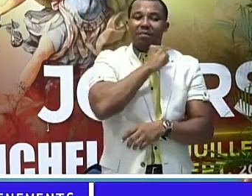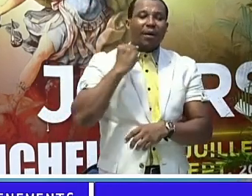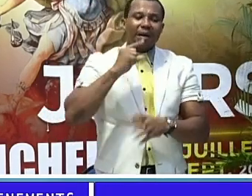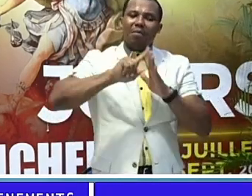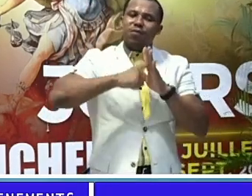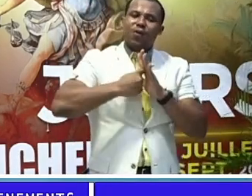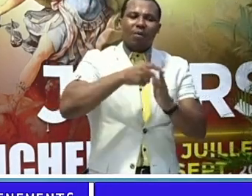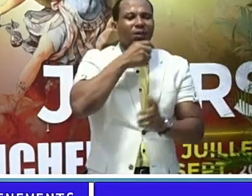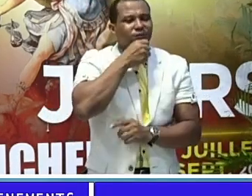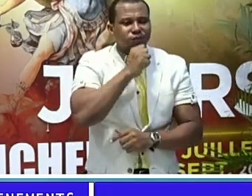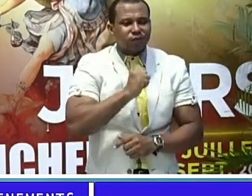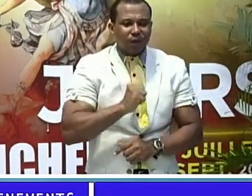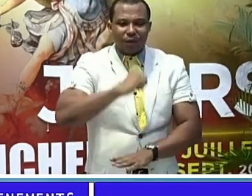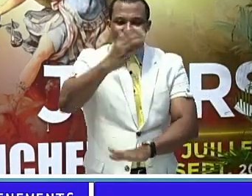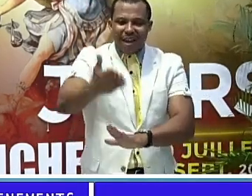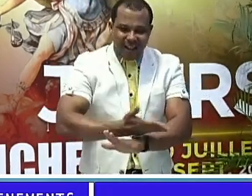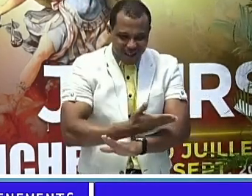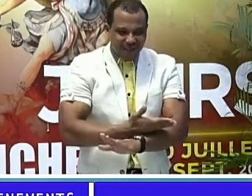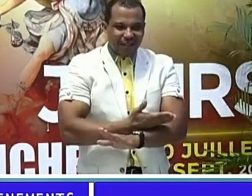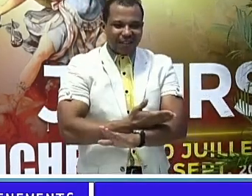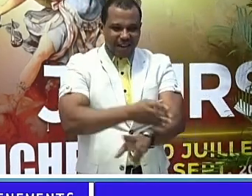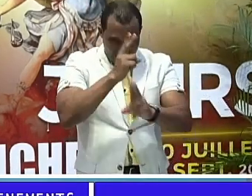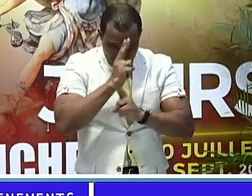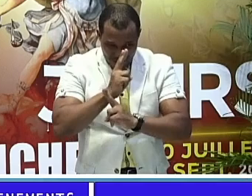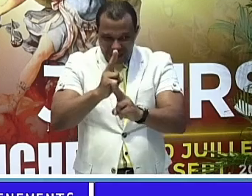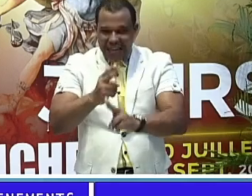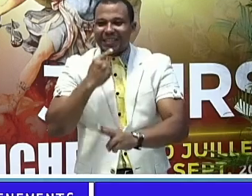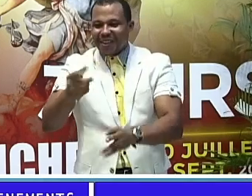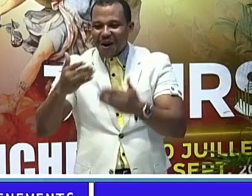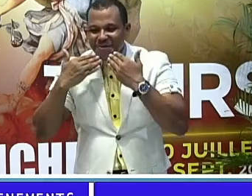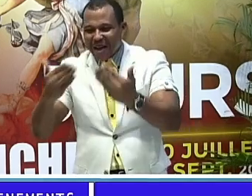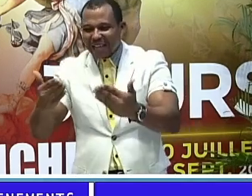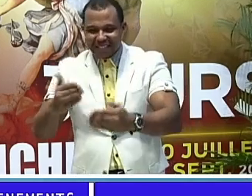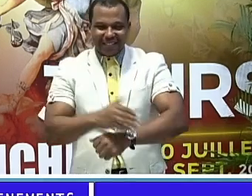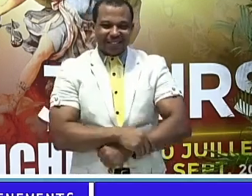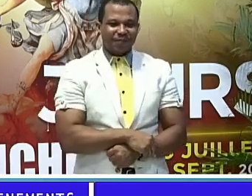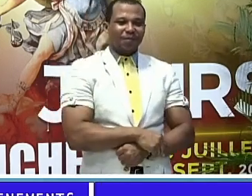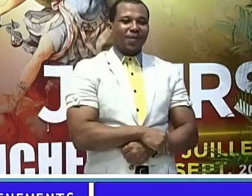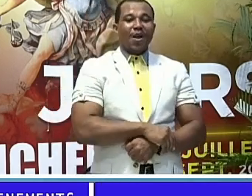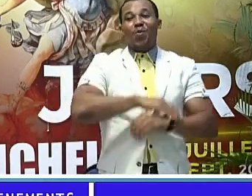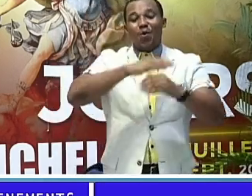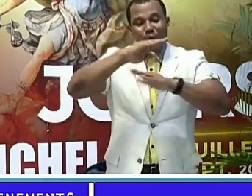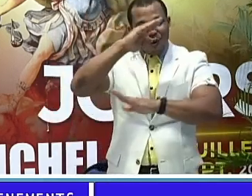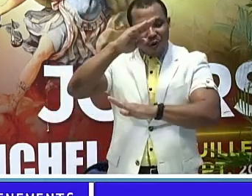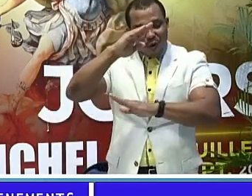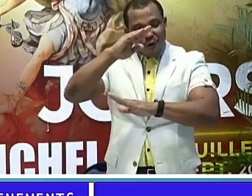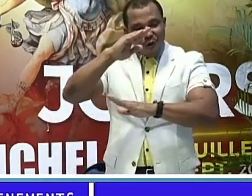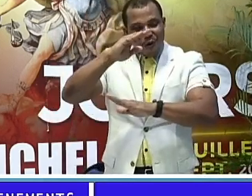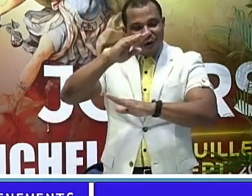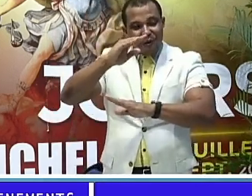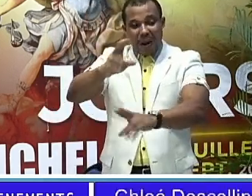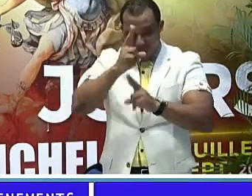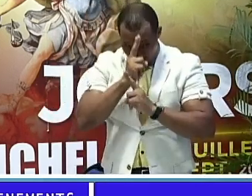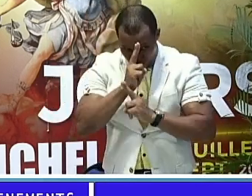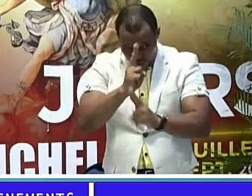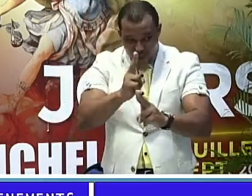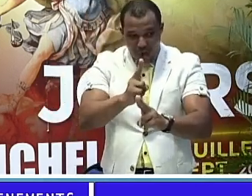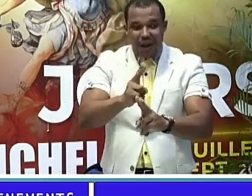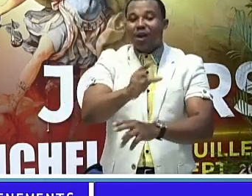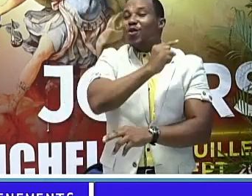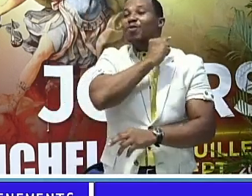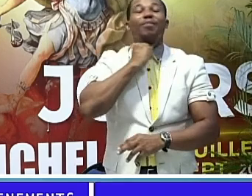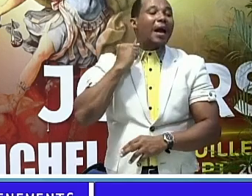grand monde nous inviter pour nous capable dit lui merci. Nous inviter également yon frère